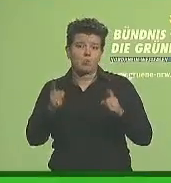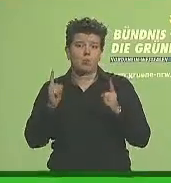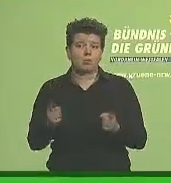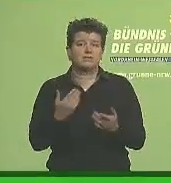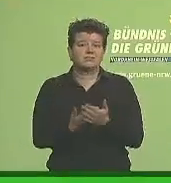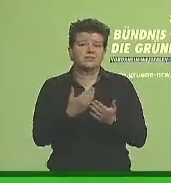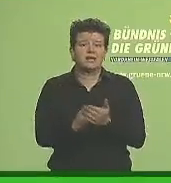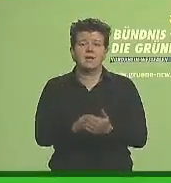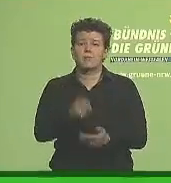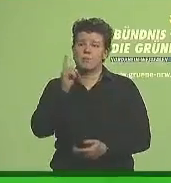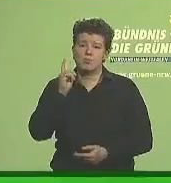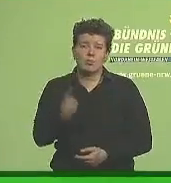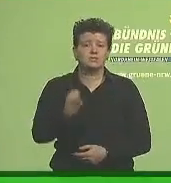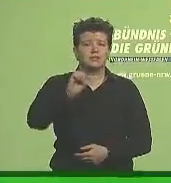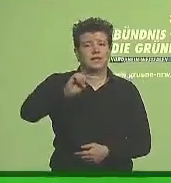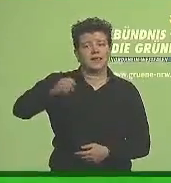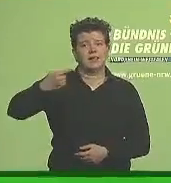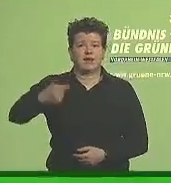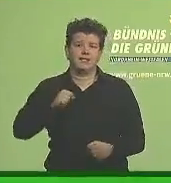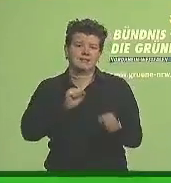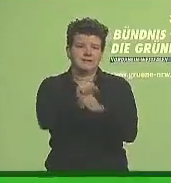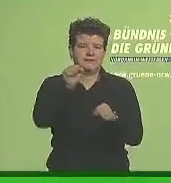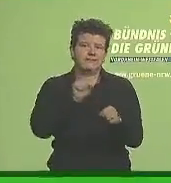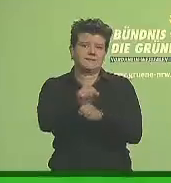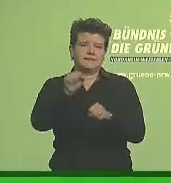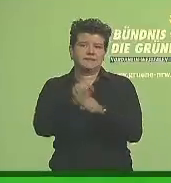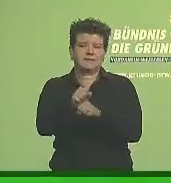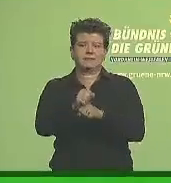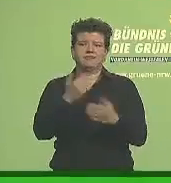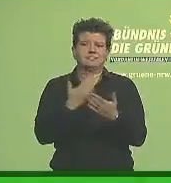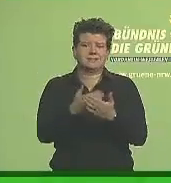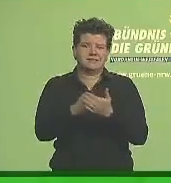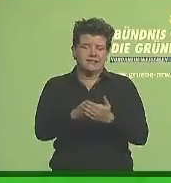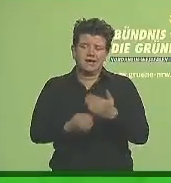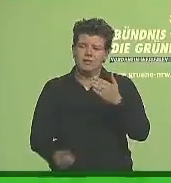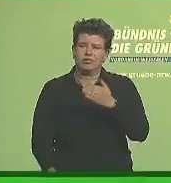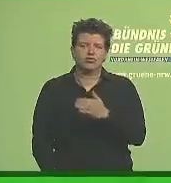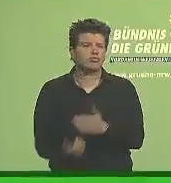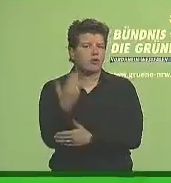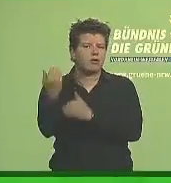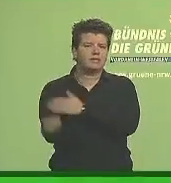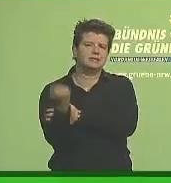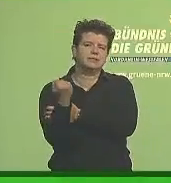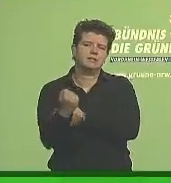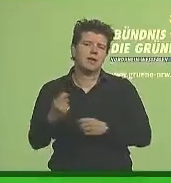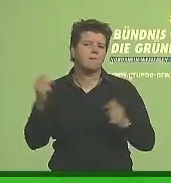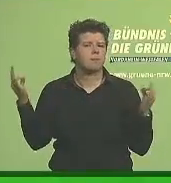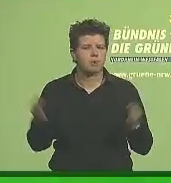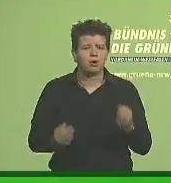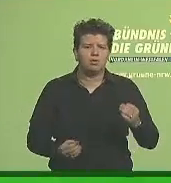für das EEG und den Ausbau kämpfen, weil hier stehen die Erneuerbaren gegen den alten Weg.